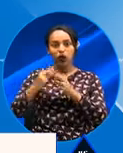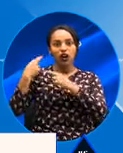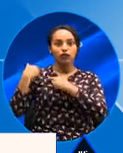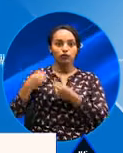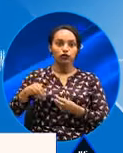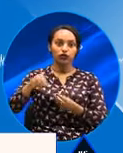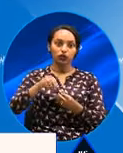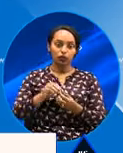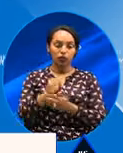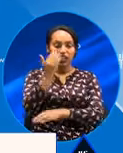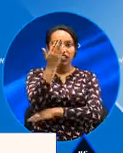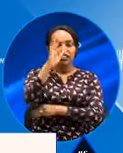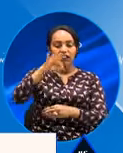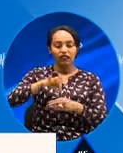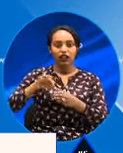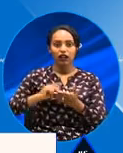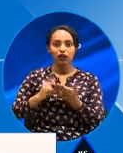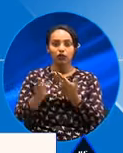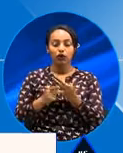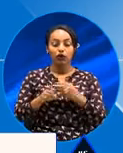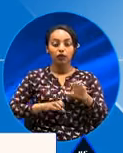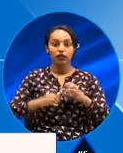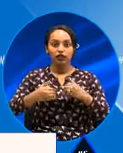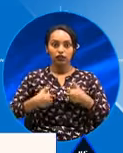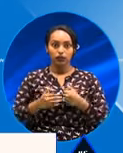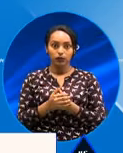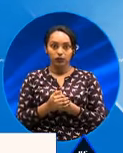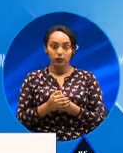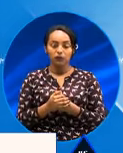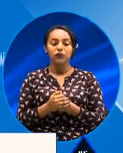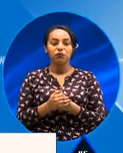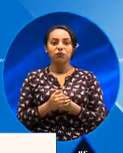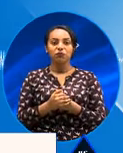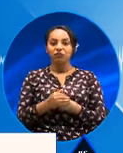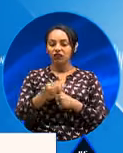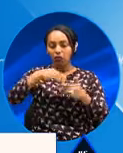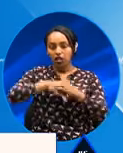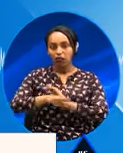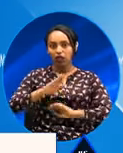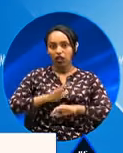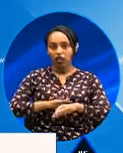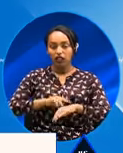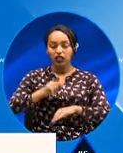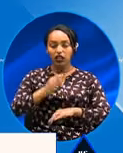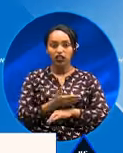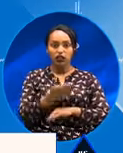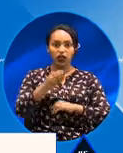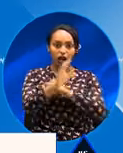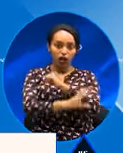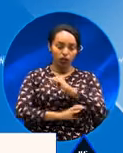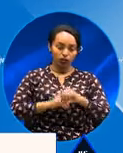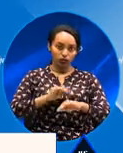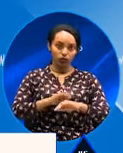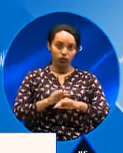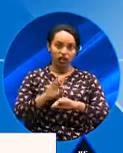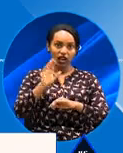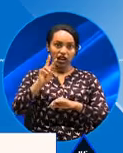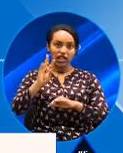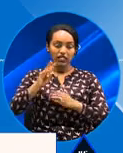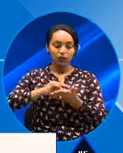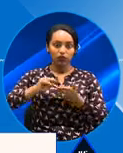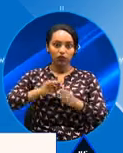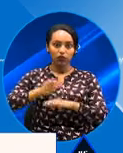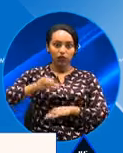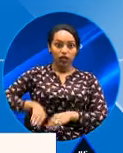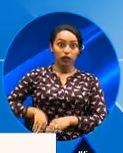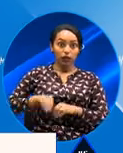ኃላፊዎችን ጨምሮ የችግኝ ተከላ መርሃ ግብሩን ያከናወኑት። መግቢያ ላይ እንዳነሳው እንግዲህ በሀገሪቱ ከ27